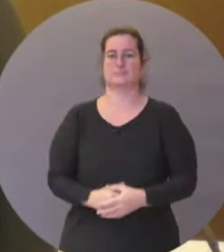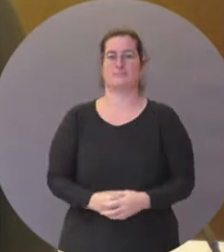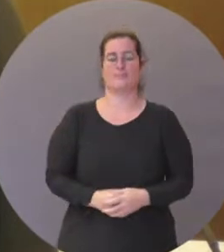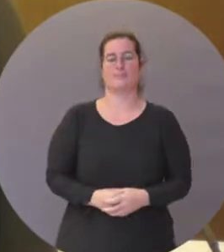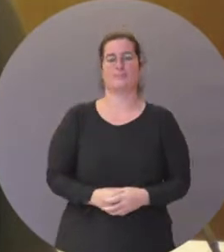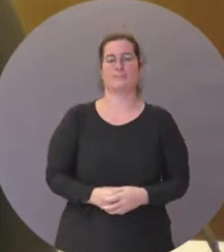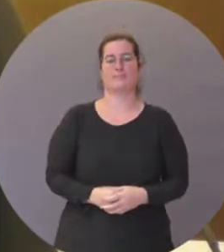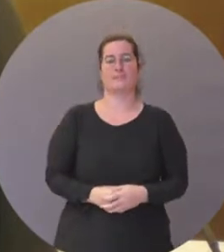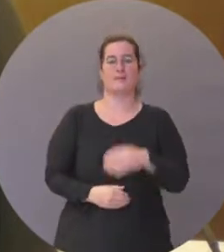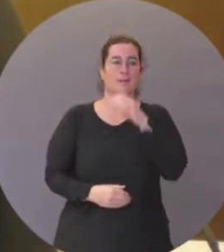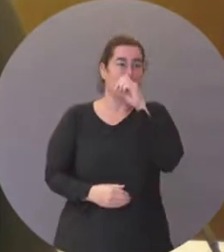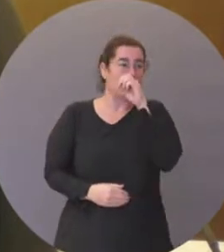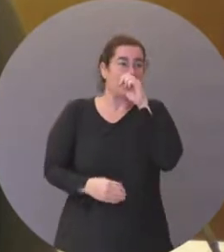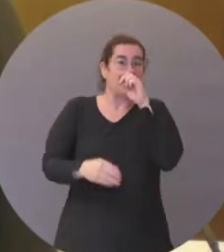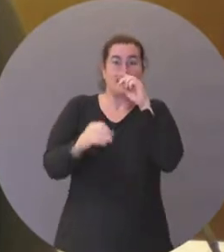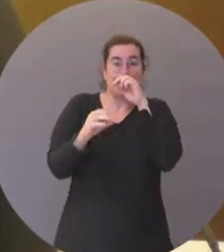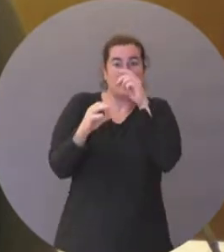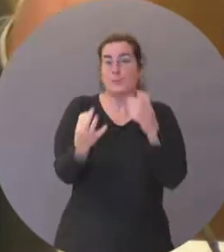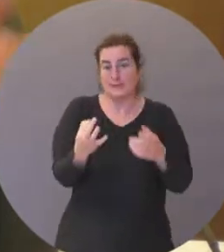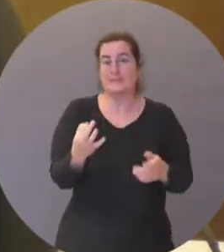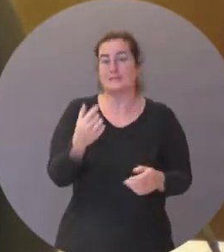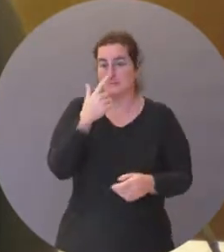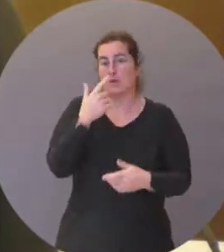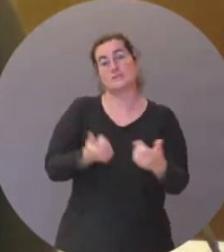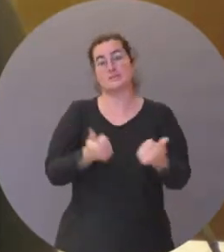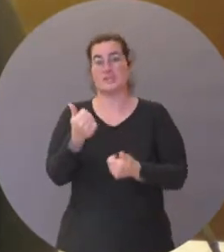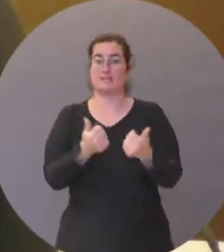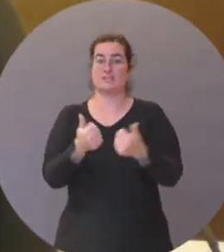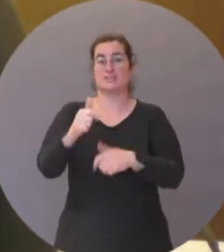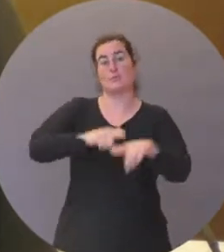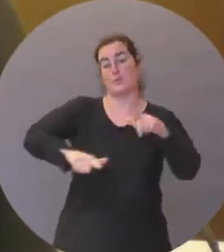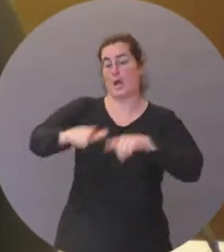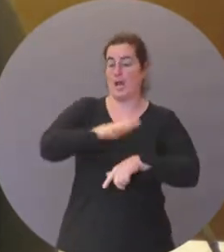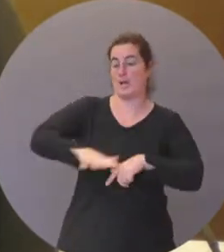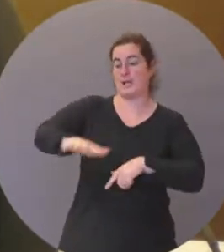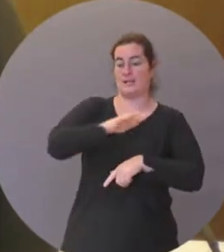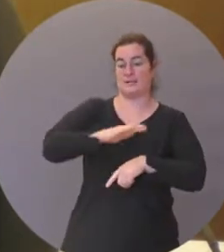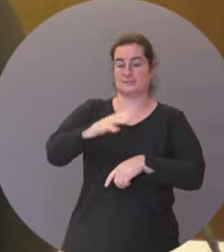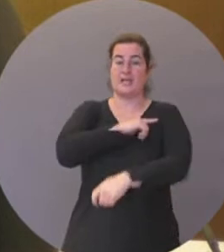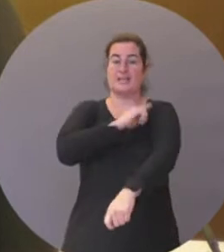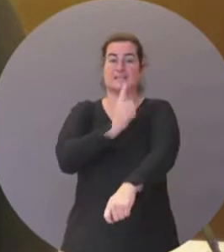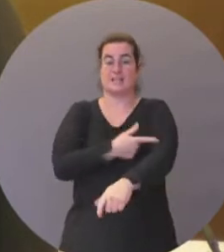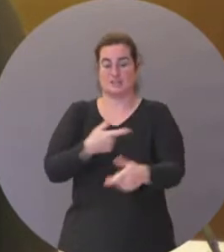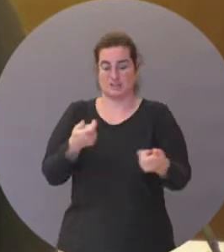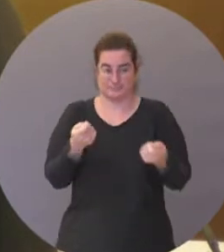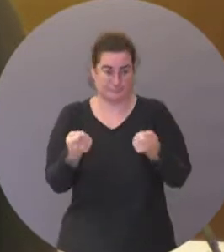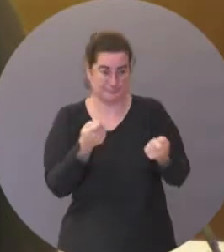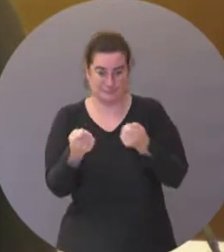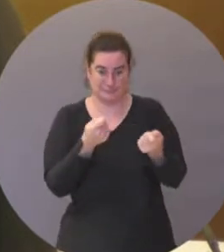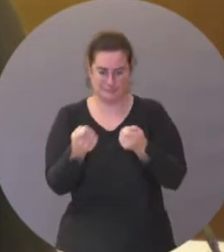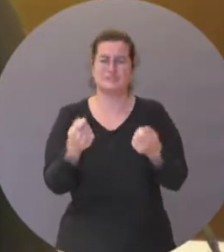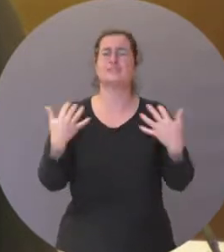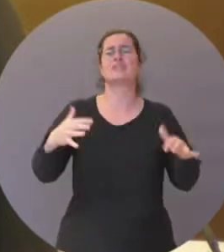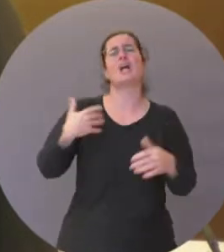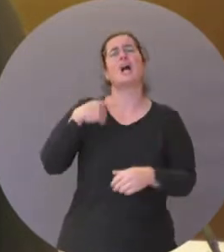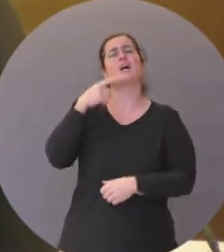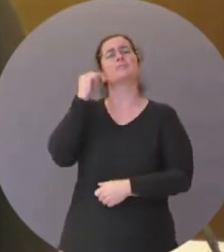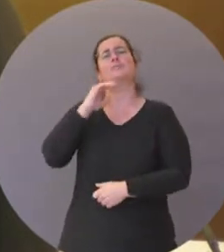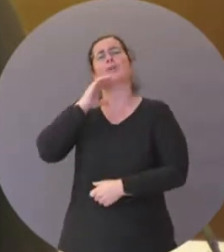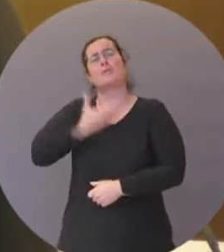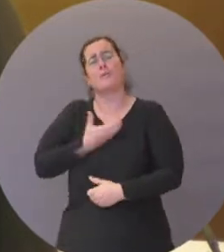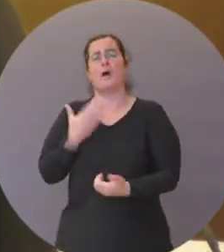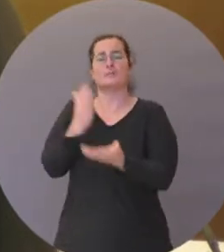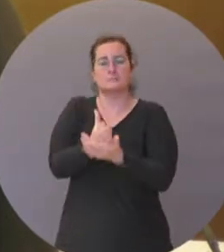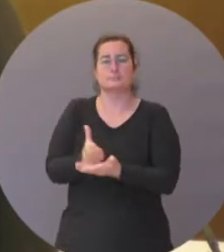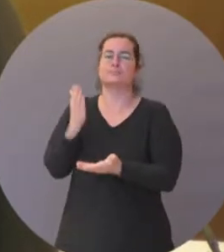un service local de maîtrise de l'énergie Jean-Michel Bérégovoy est déjà intervenu plusieurs fois sur ce sujet depuis bien longtemps